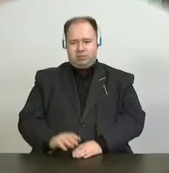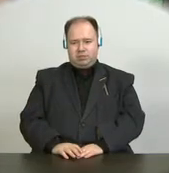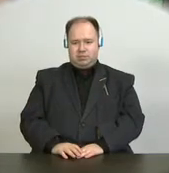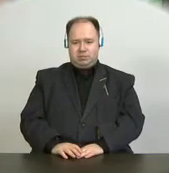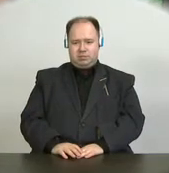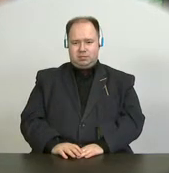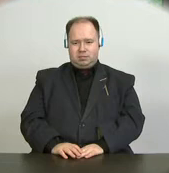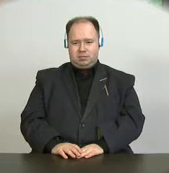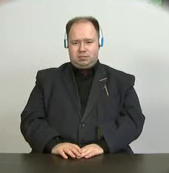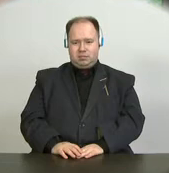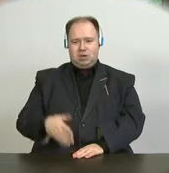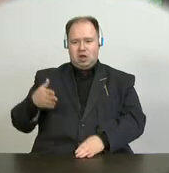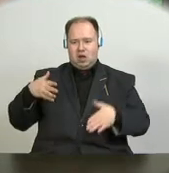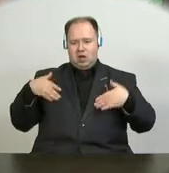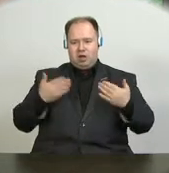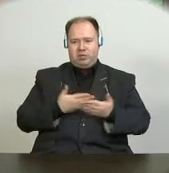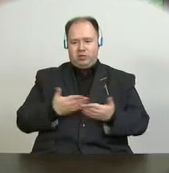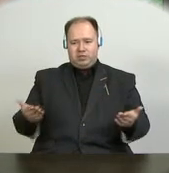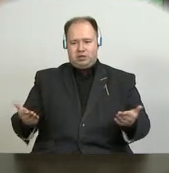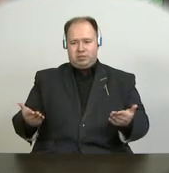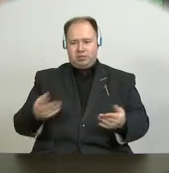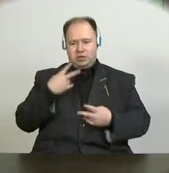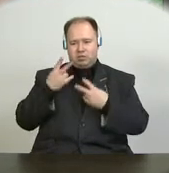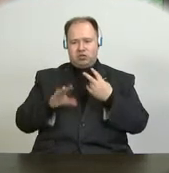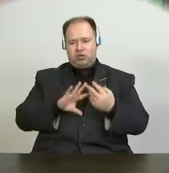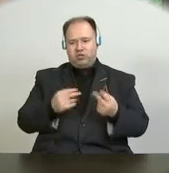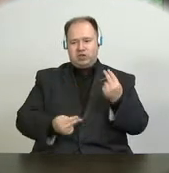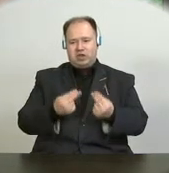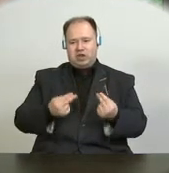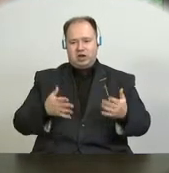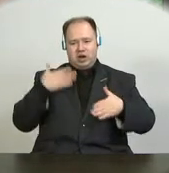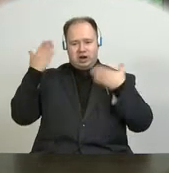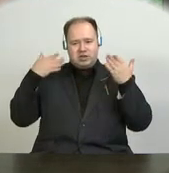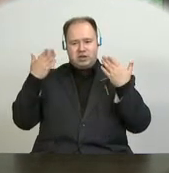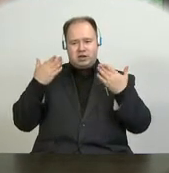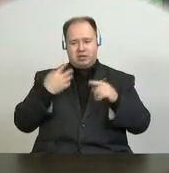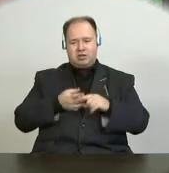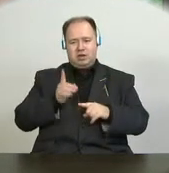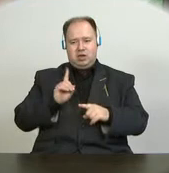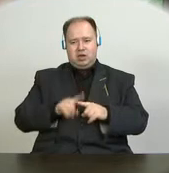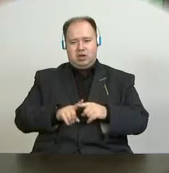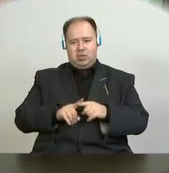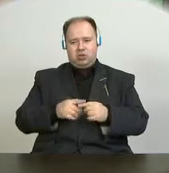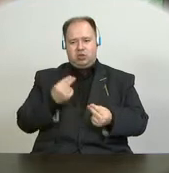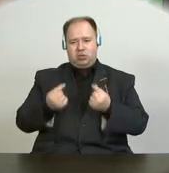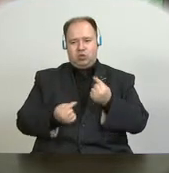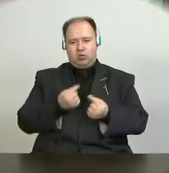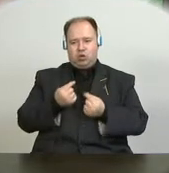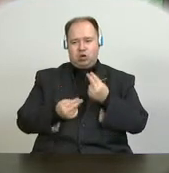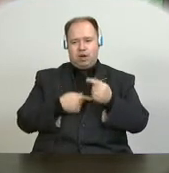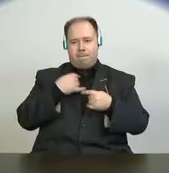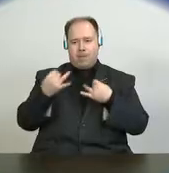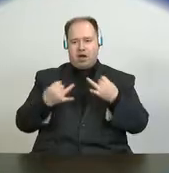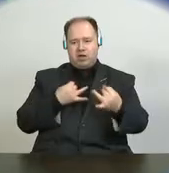привет всем я смотрю уже все разыгрались поэтому давайте немножко поговорим что такое игры